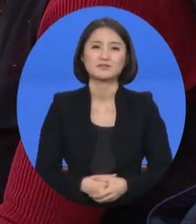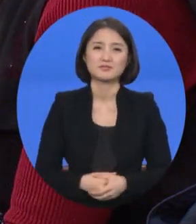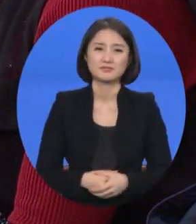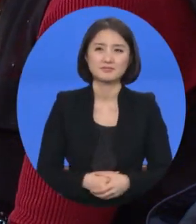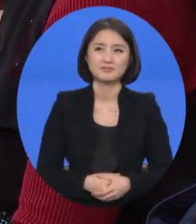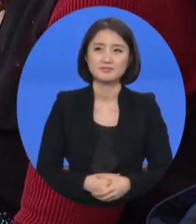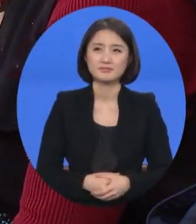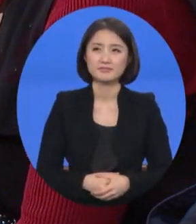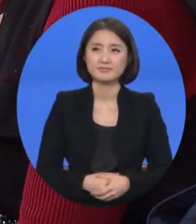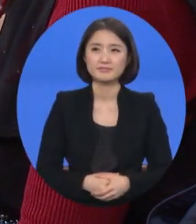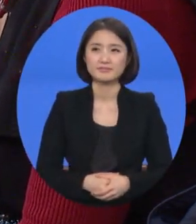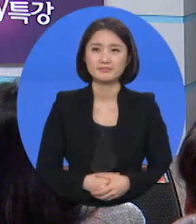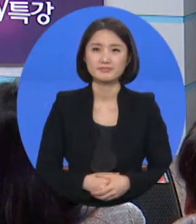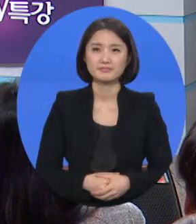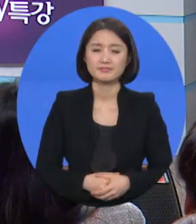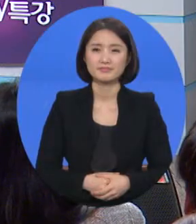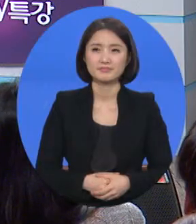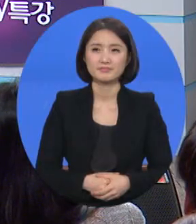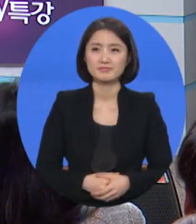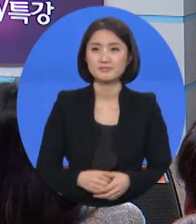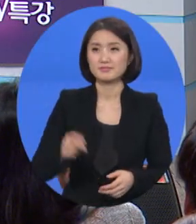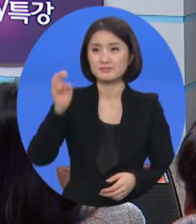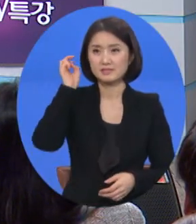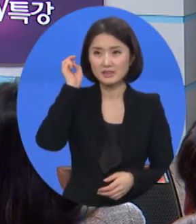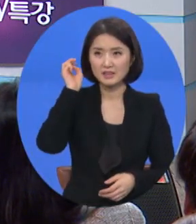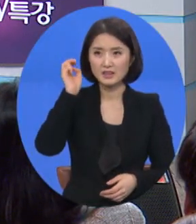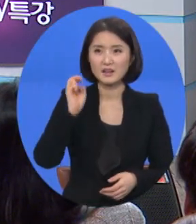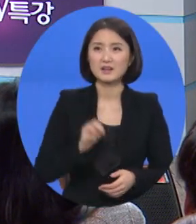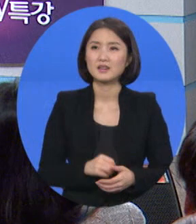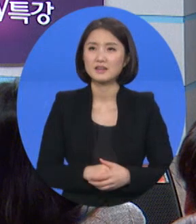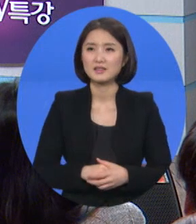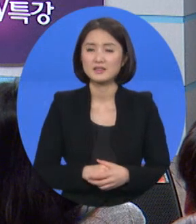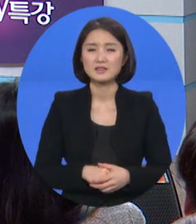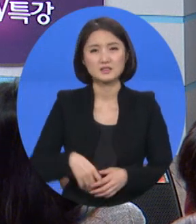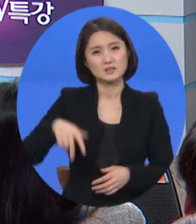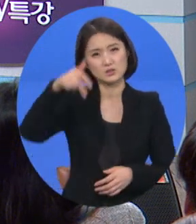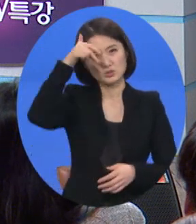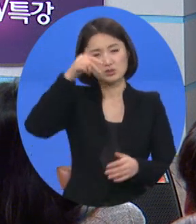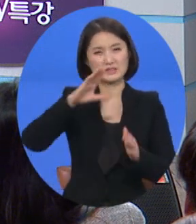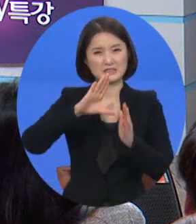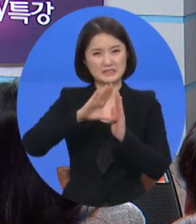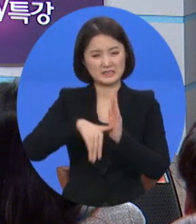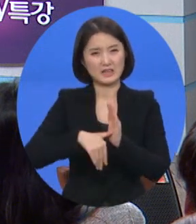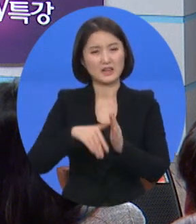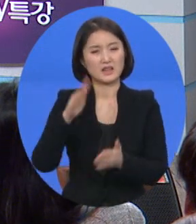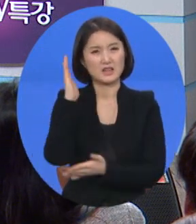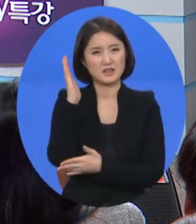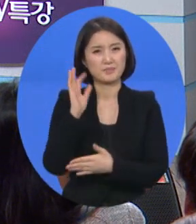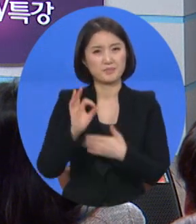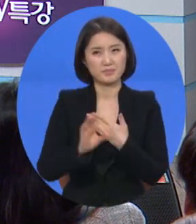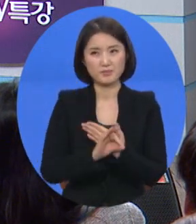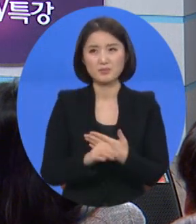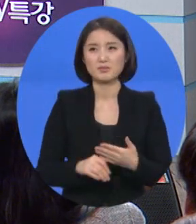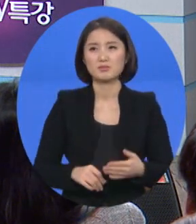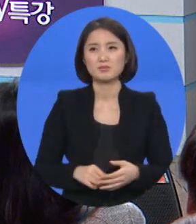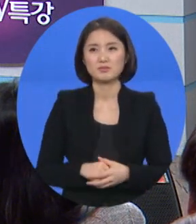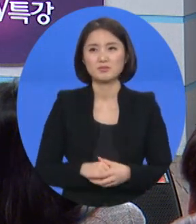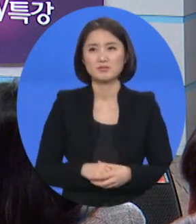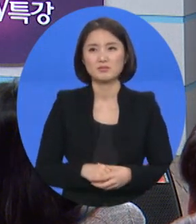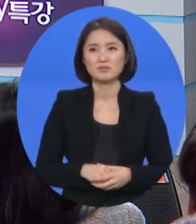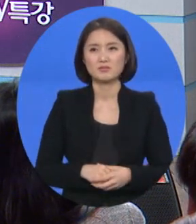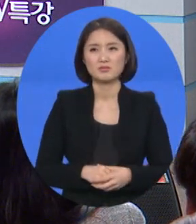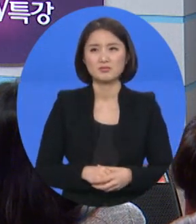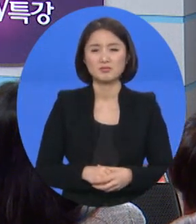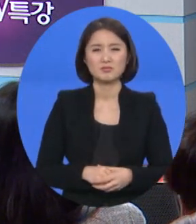아마 현감이 라면은 골 원 미미 줘 뭐 조선시대로 치면 아주 금이 간 말 지기 입니다 뭐